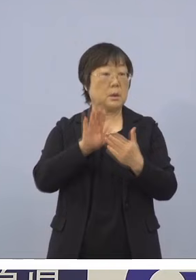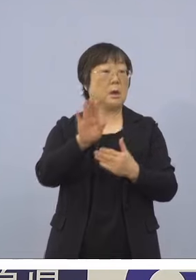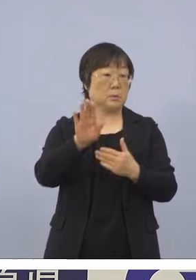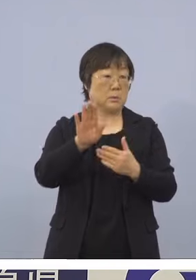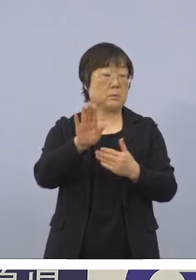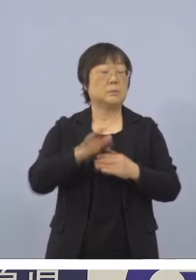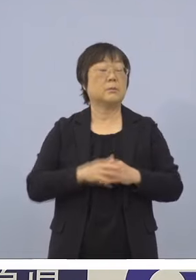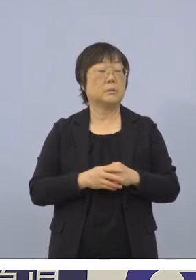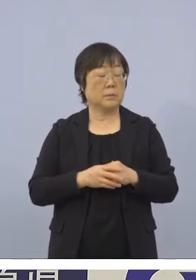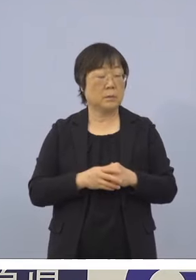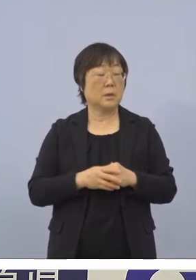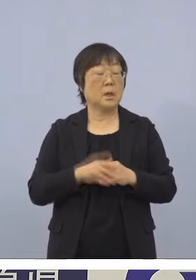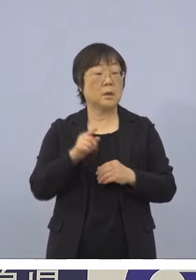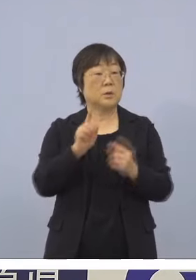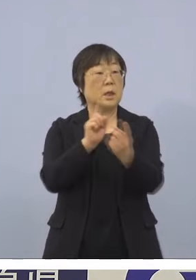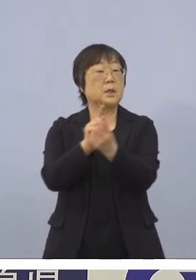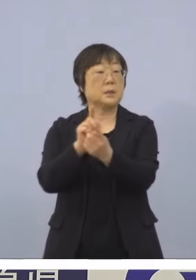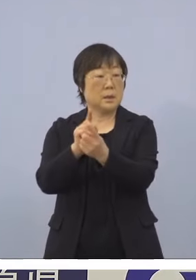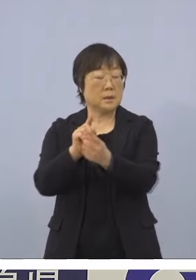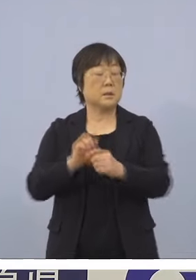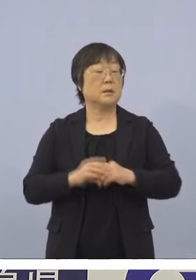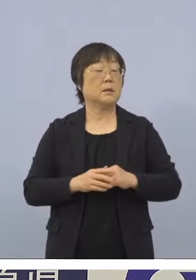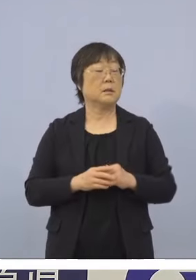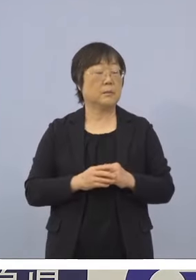ありますが、まあそれに対して